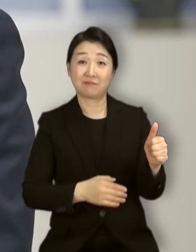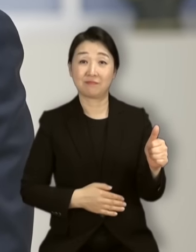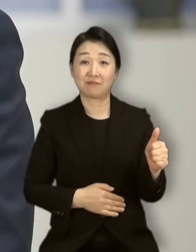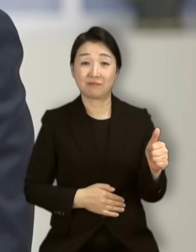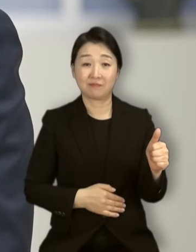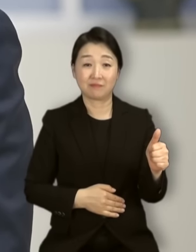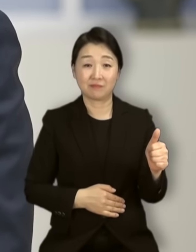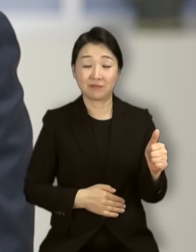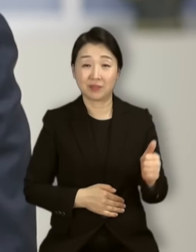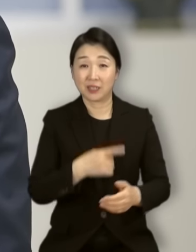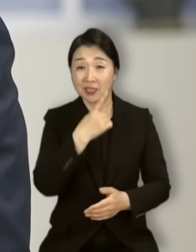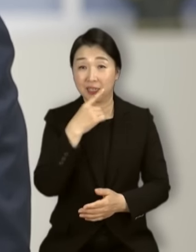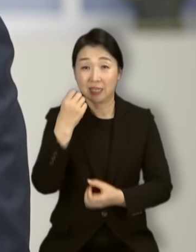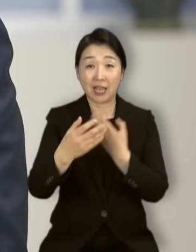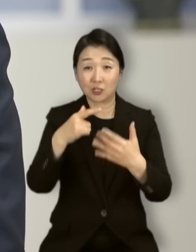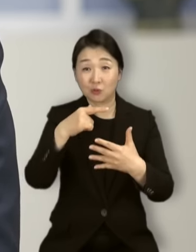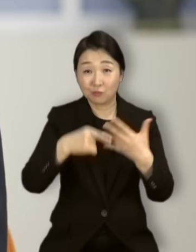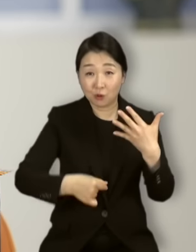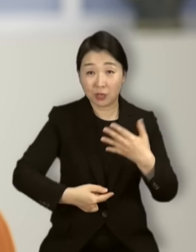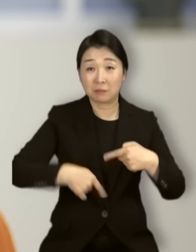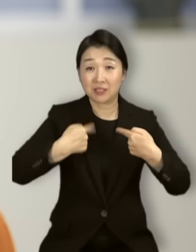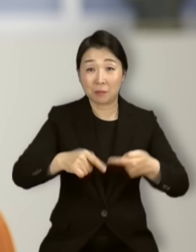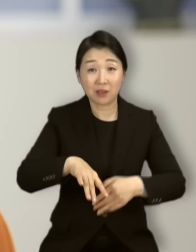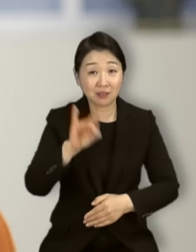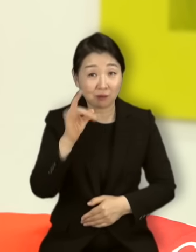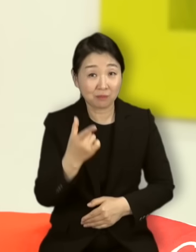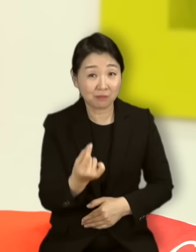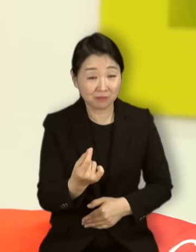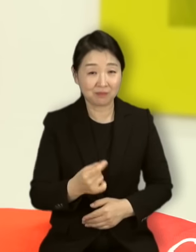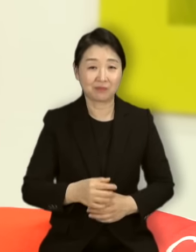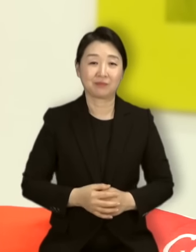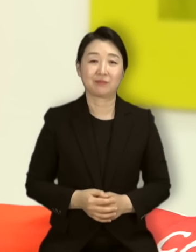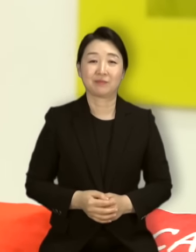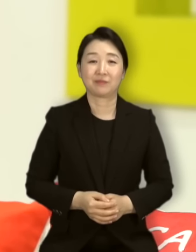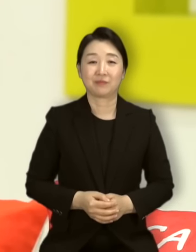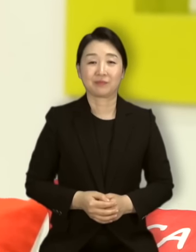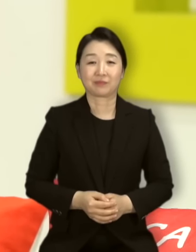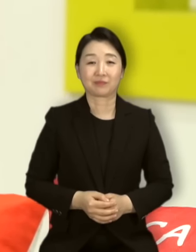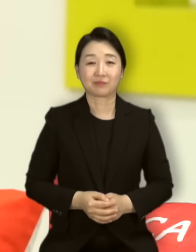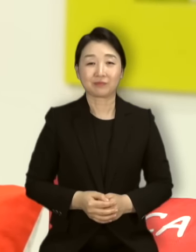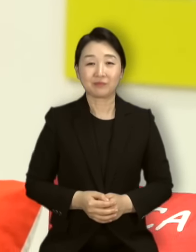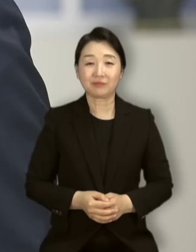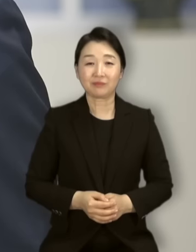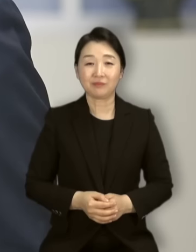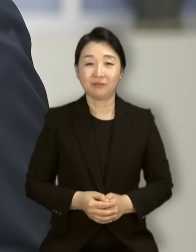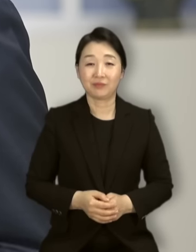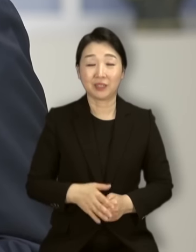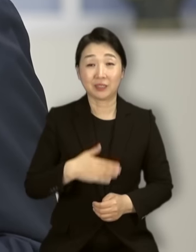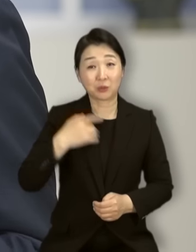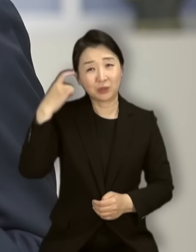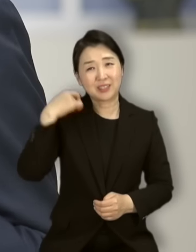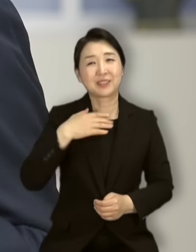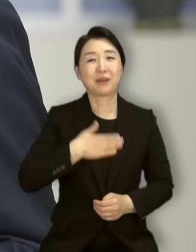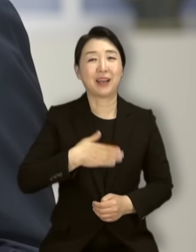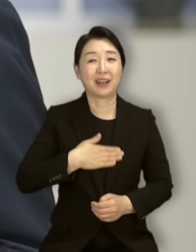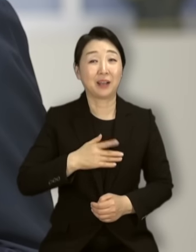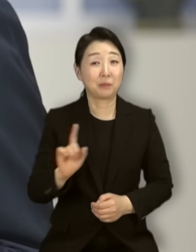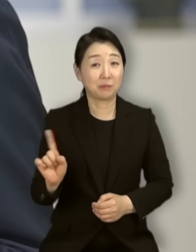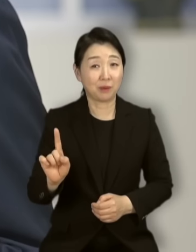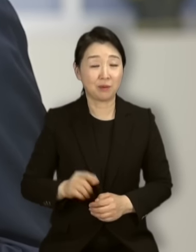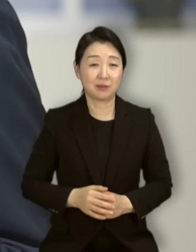씨는 간증 프로그램이 처음이신 걸로 알고 있어요네 저도 그런 느낌을